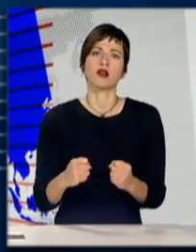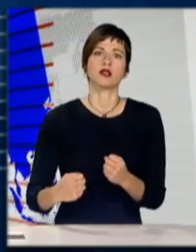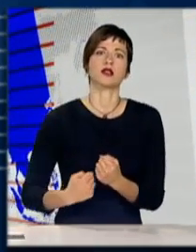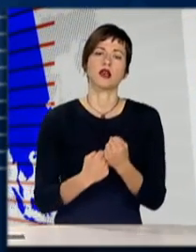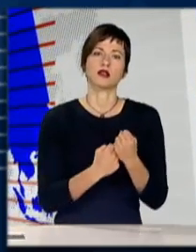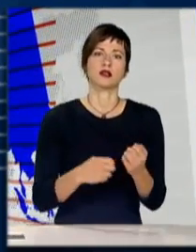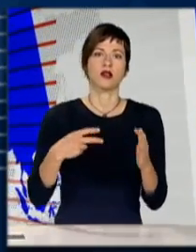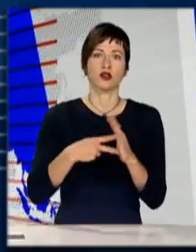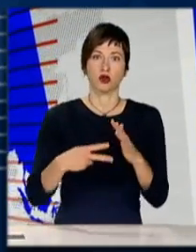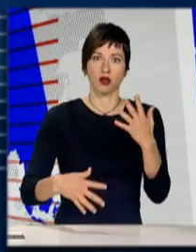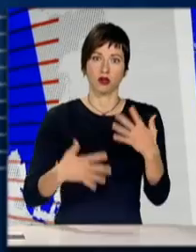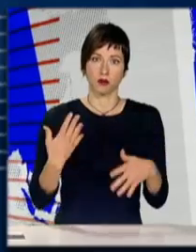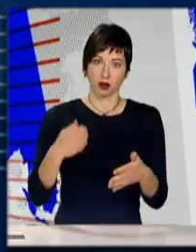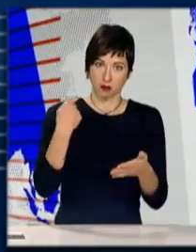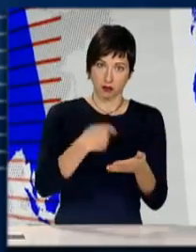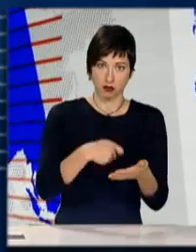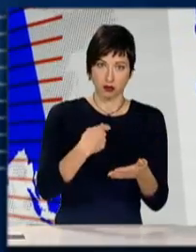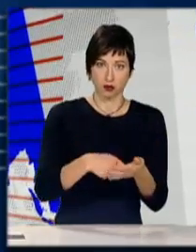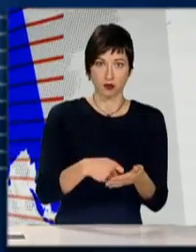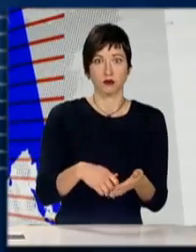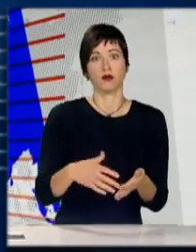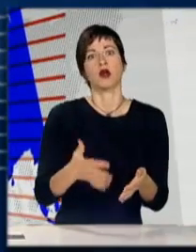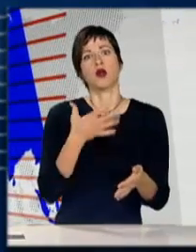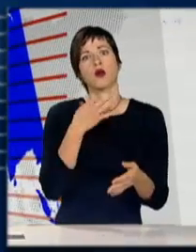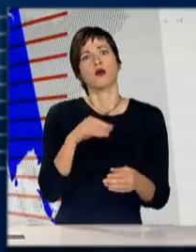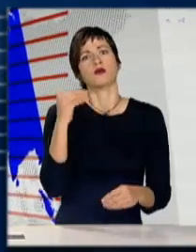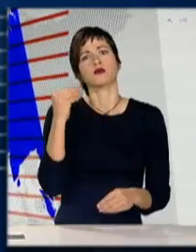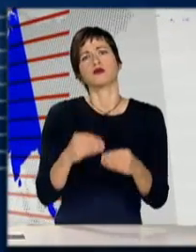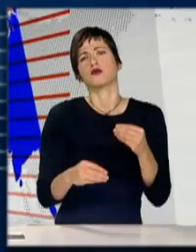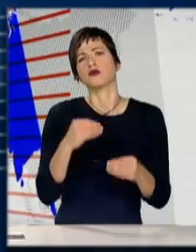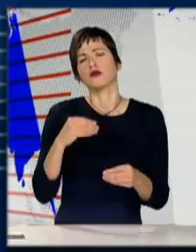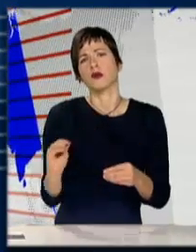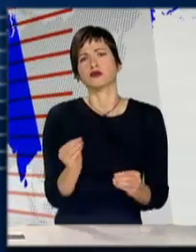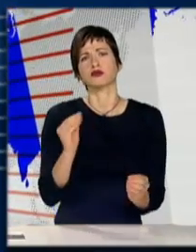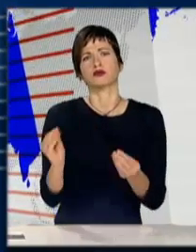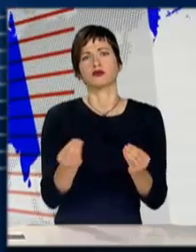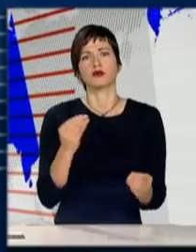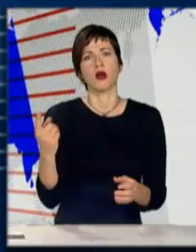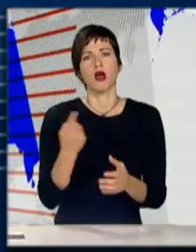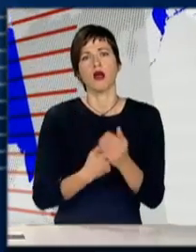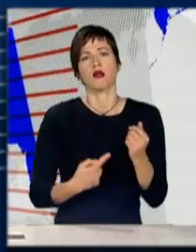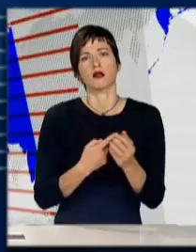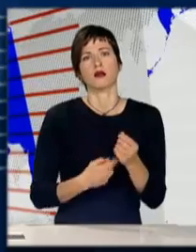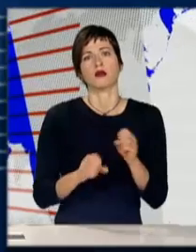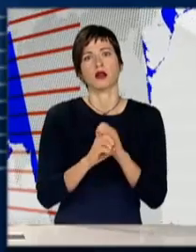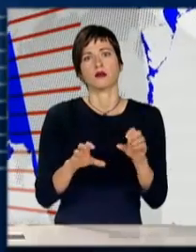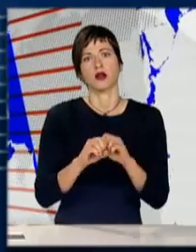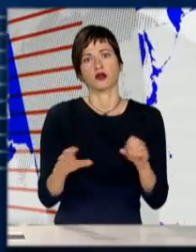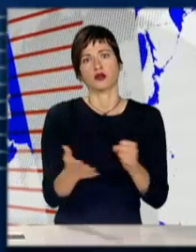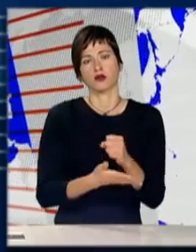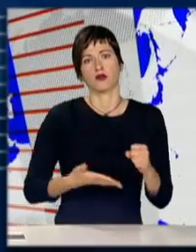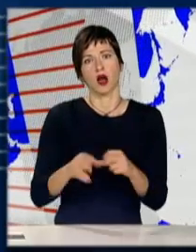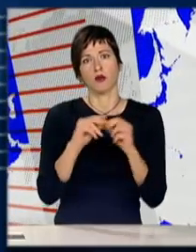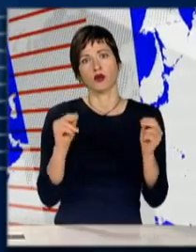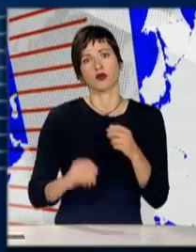της βασικής ενίσχυσης του 2015, τονίζοντας ιδιαίτερα τα προβλήματα που προέκυψαν από την ελλιπή ενημέρωση των αγροτών και τις